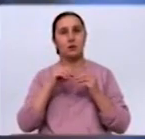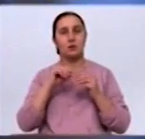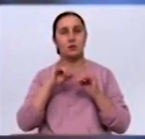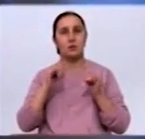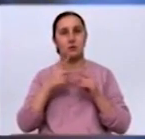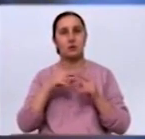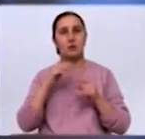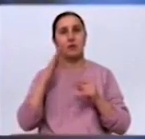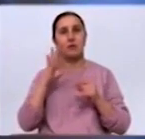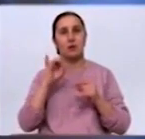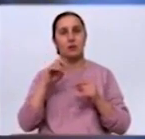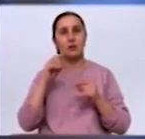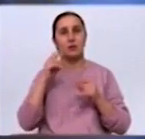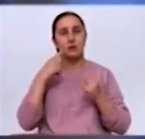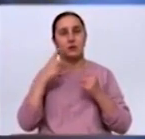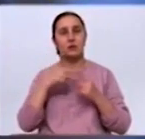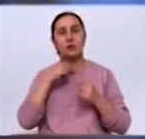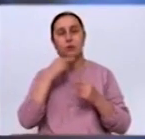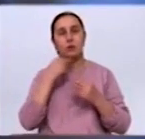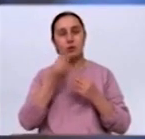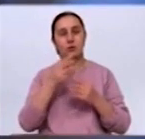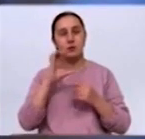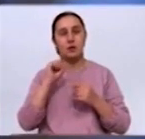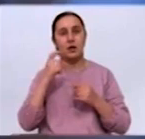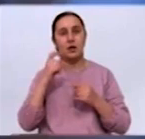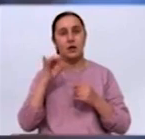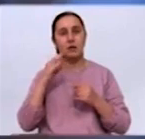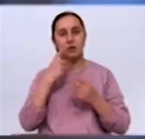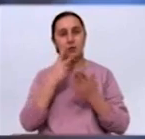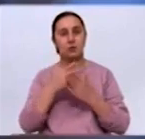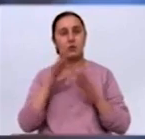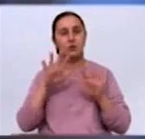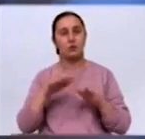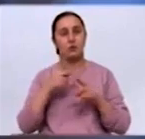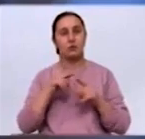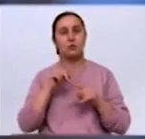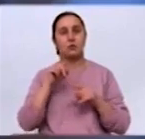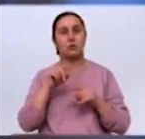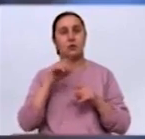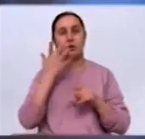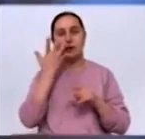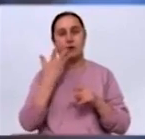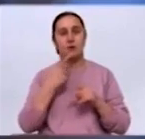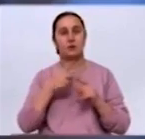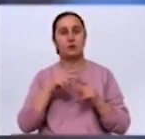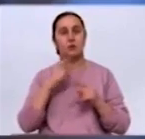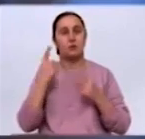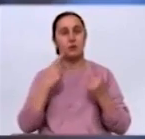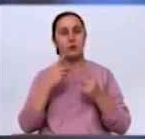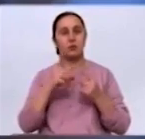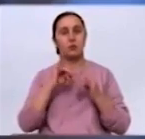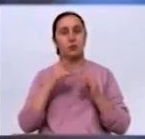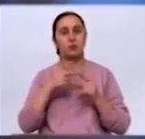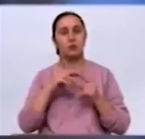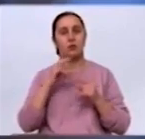shakllantirishdir. Ya'ni web dizaynga e'tibor beradigan bo'lsak, sahifani ko'rinishi, joylashishi, demak, ranglarning bir-biriga